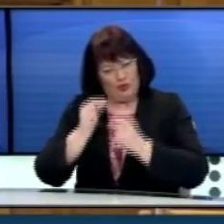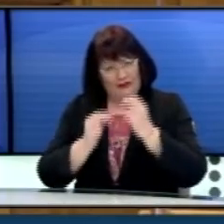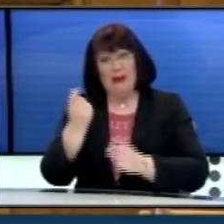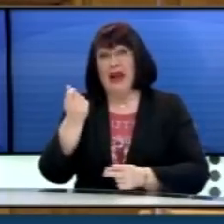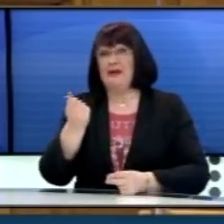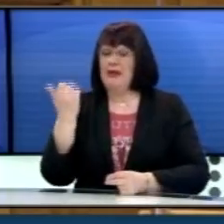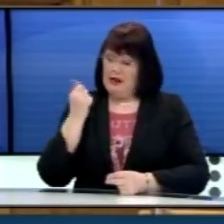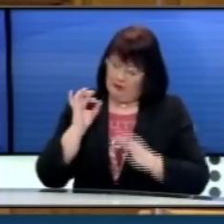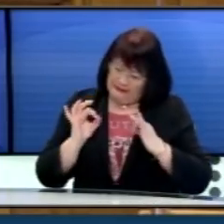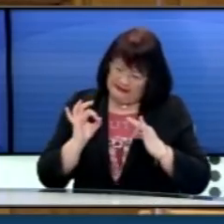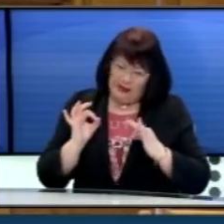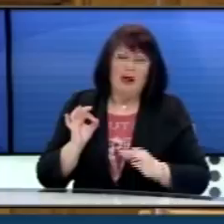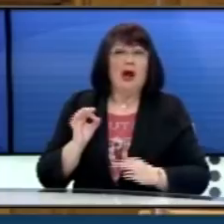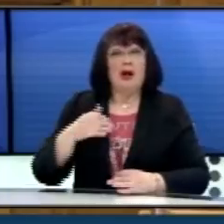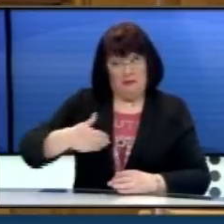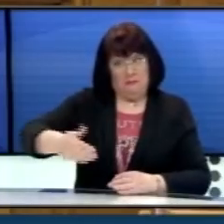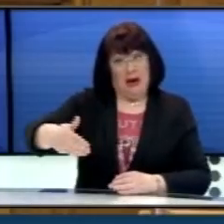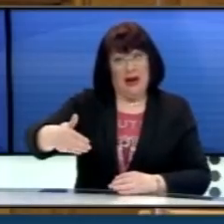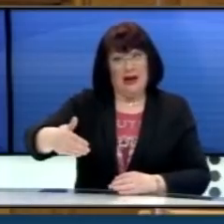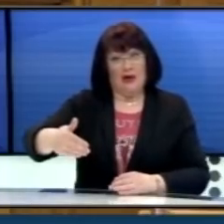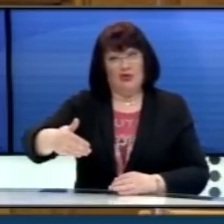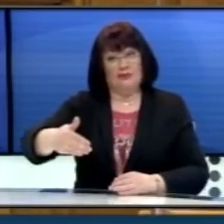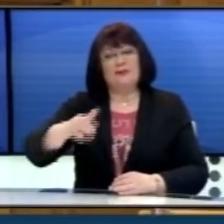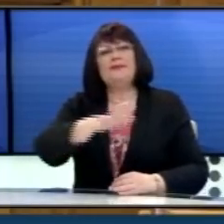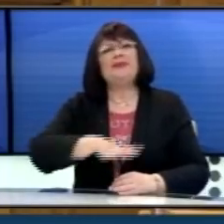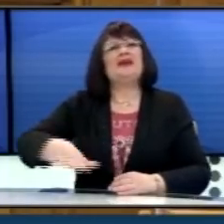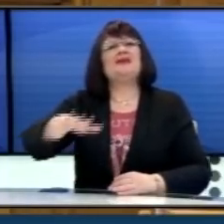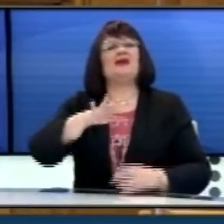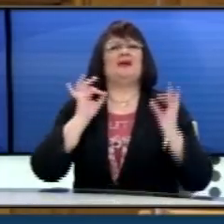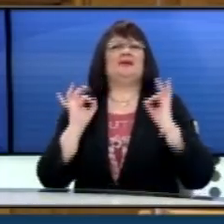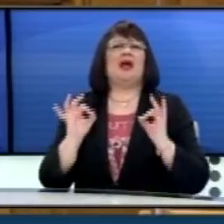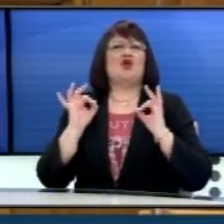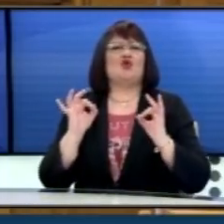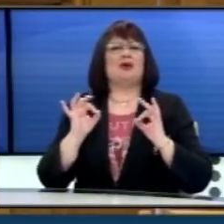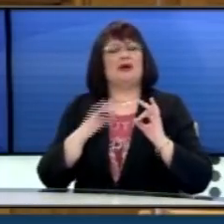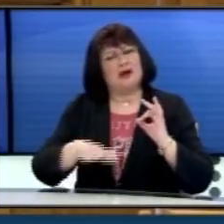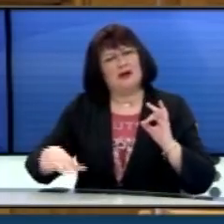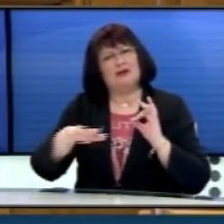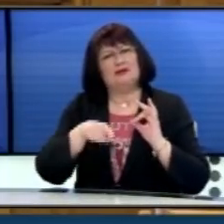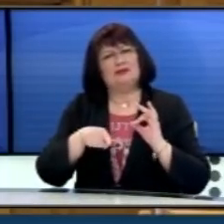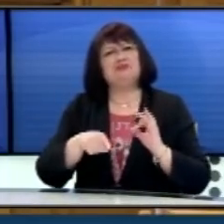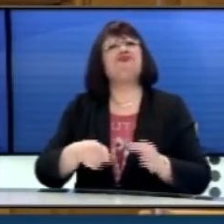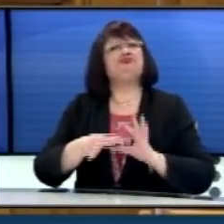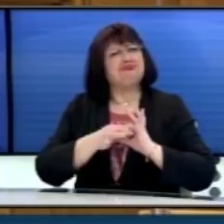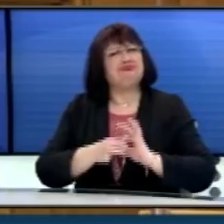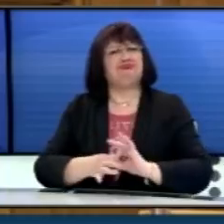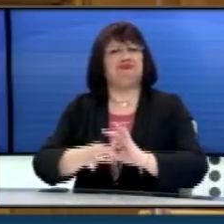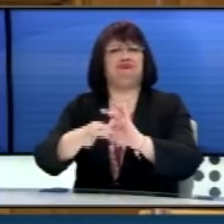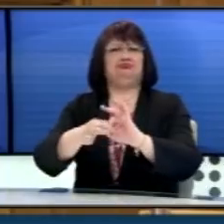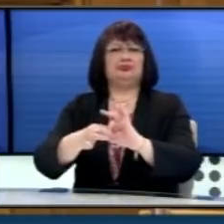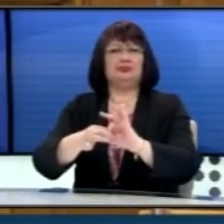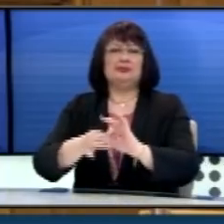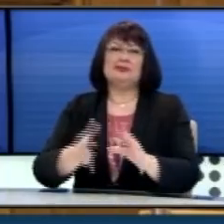προβλήματα ρευστότητας, αύριο όμως στις συνθήκες ομαλότητας θα συνεχίσουν να